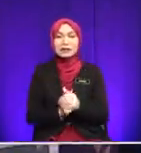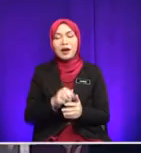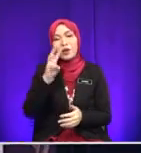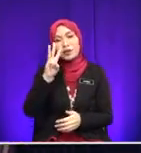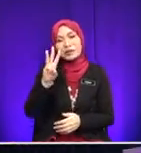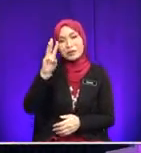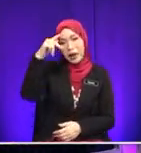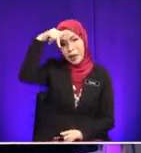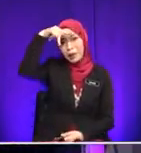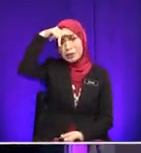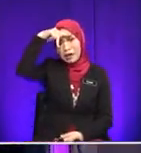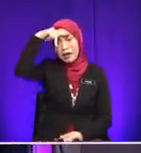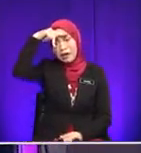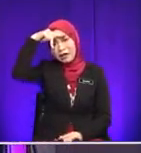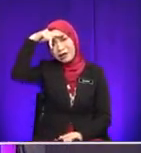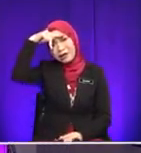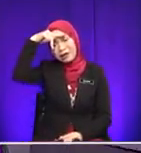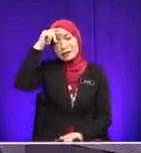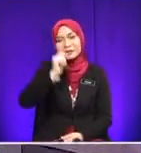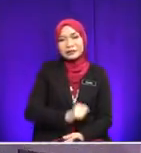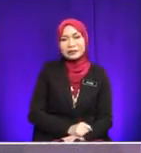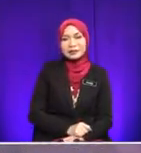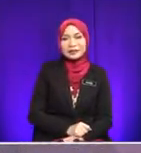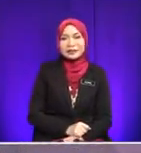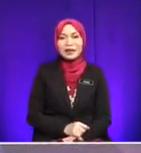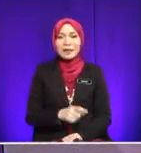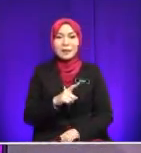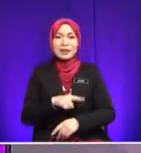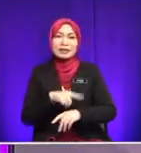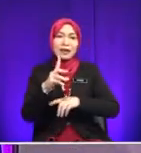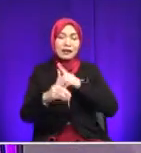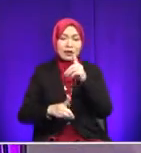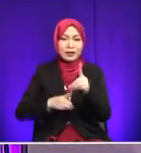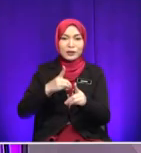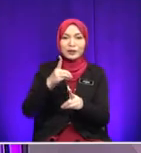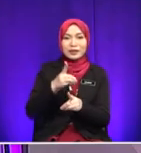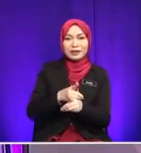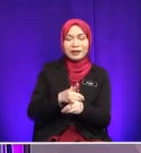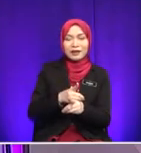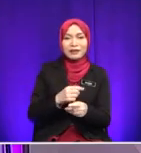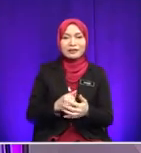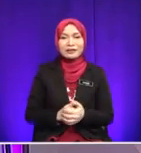Risma Putra, di persada dunia,